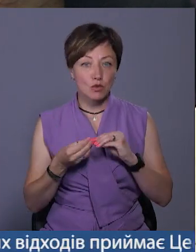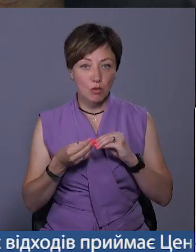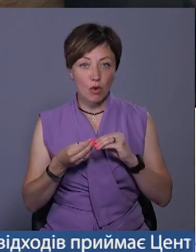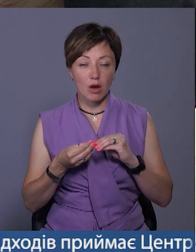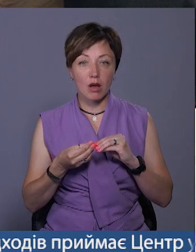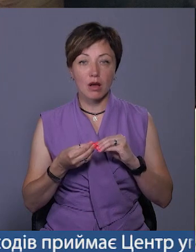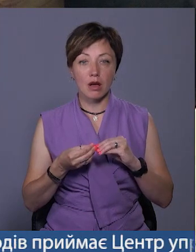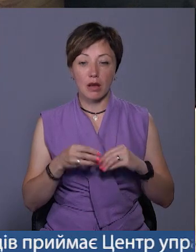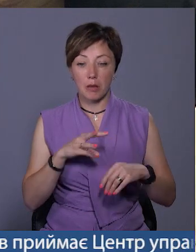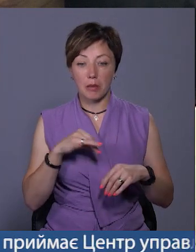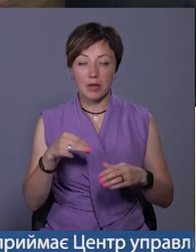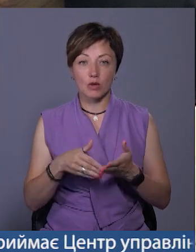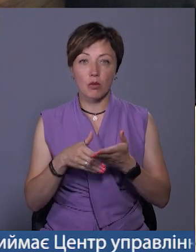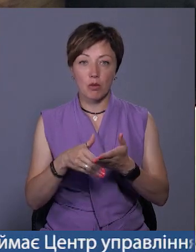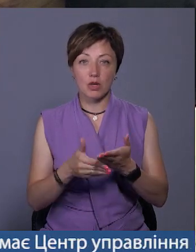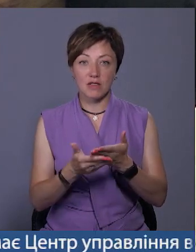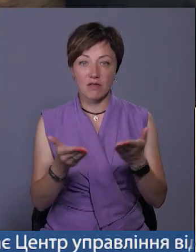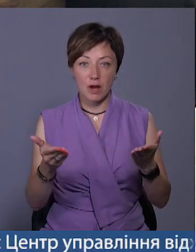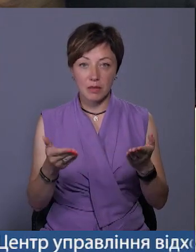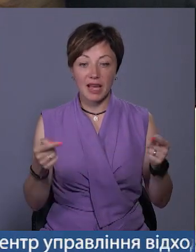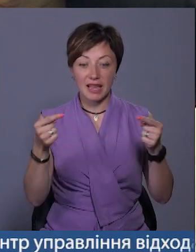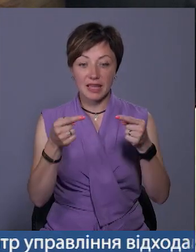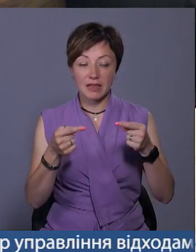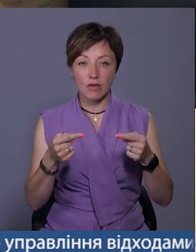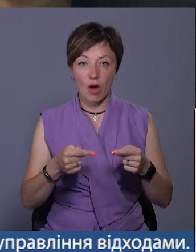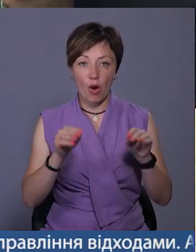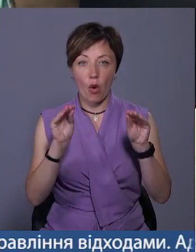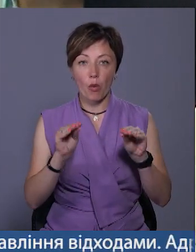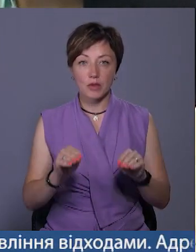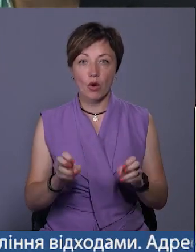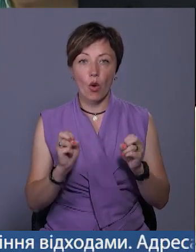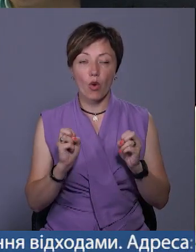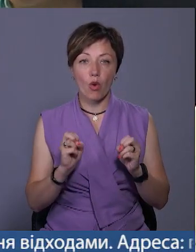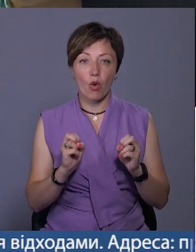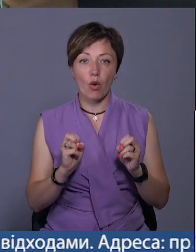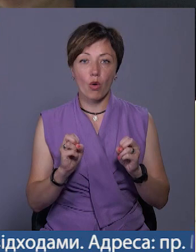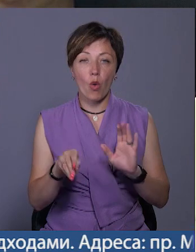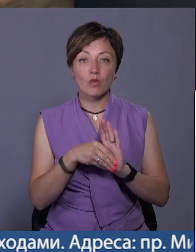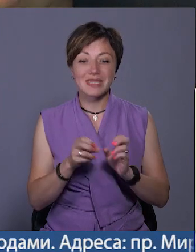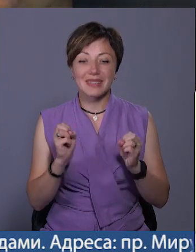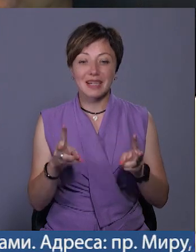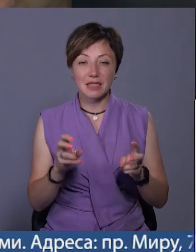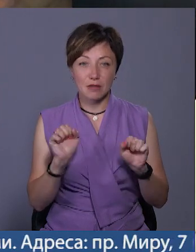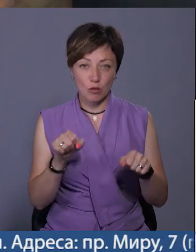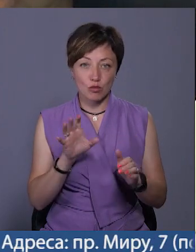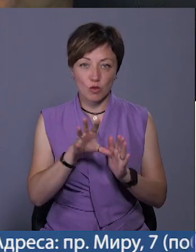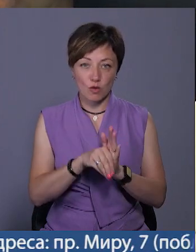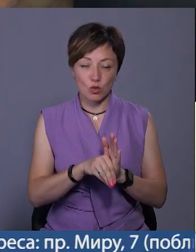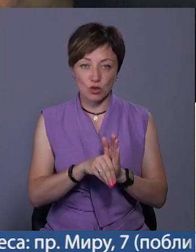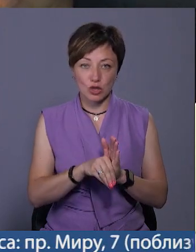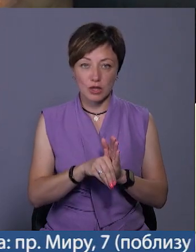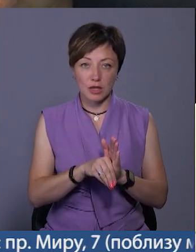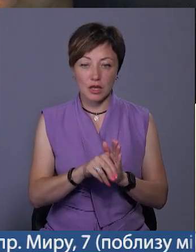ми допоможемо вам з ідентифікацією, описом корупційних ризиків, які можуть бути потенційно включені вже